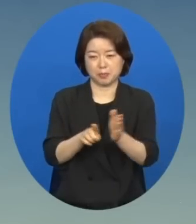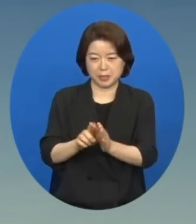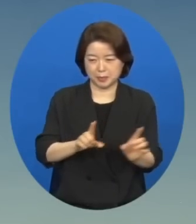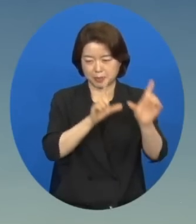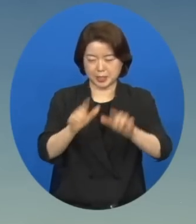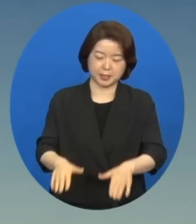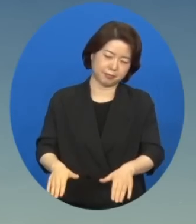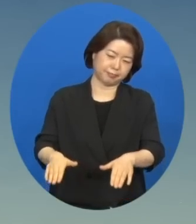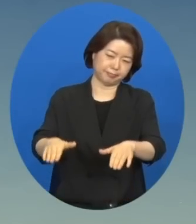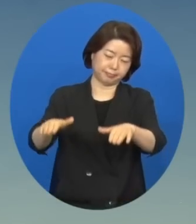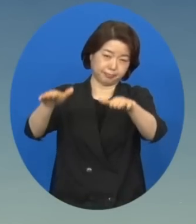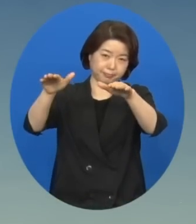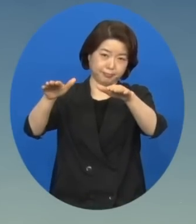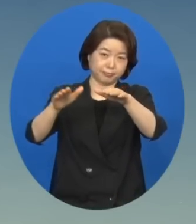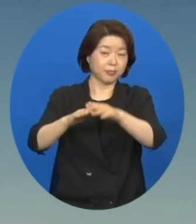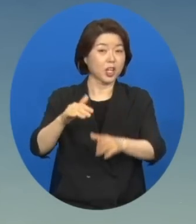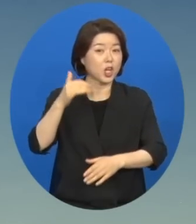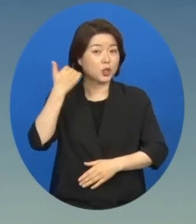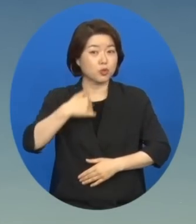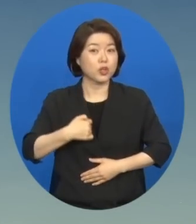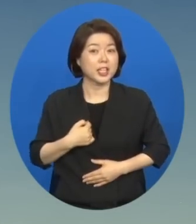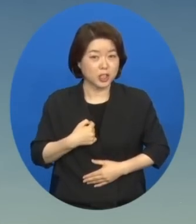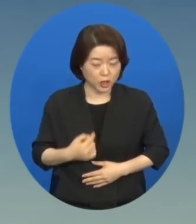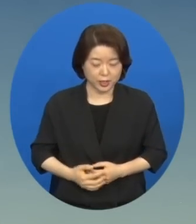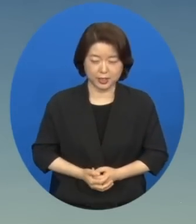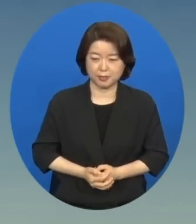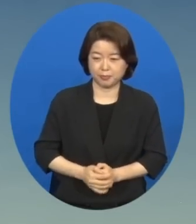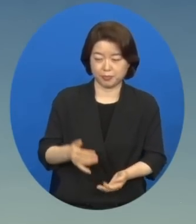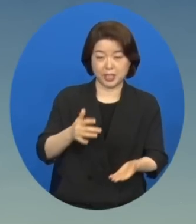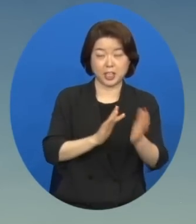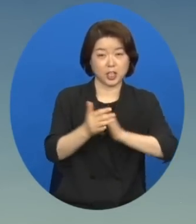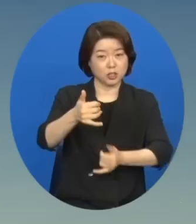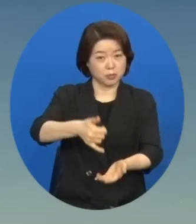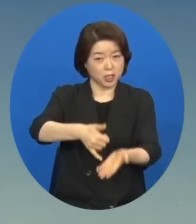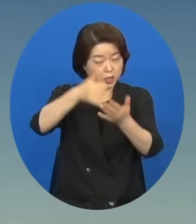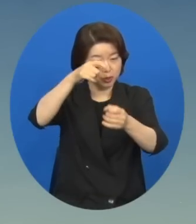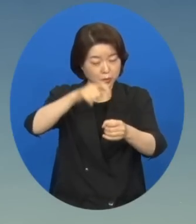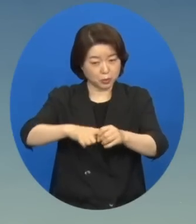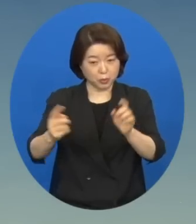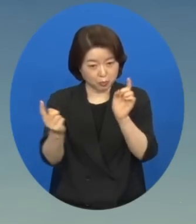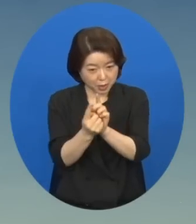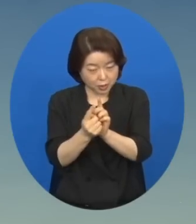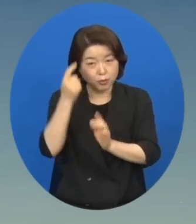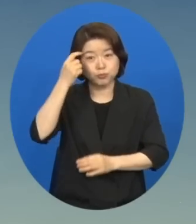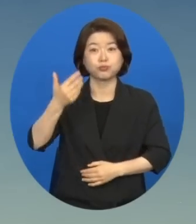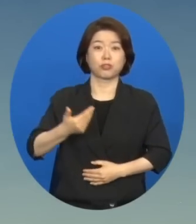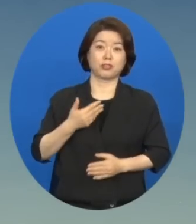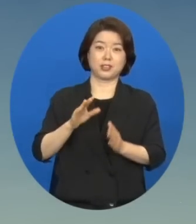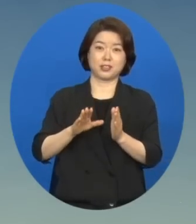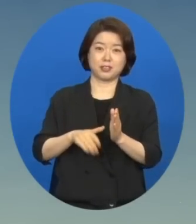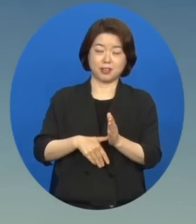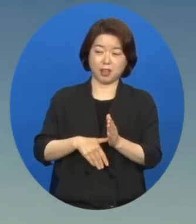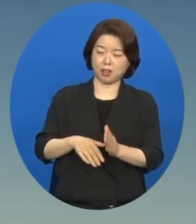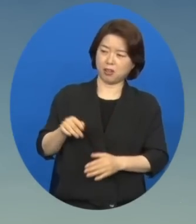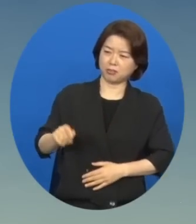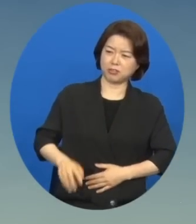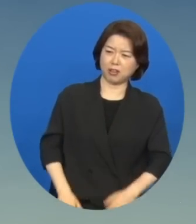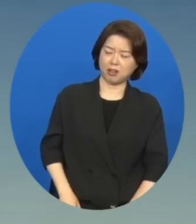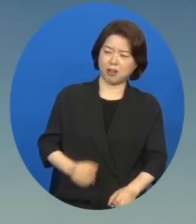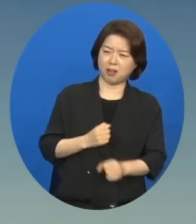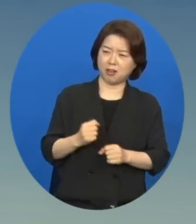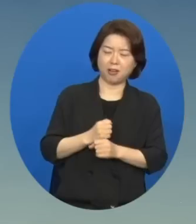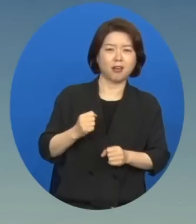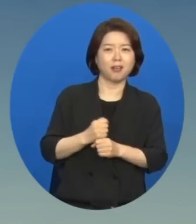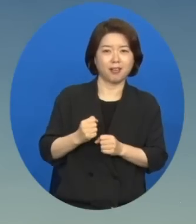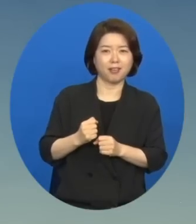해왔지만 누군가 저에게 예수님을 인격적으로 만나셨습니까? 라고 하면 그 질문 자체가 너무